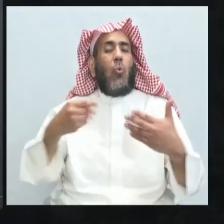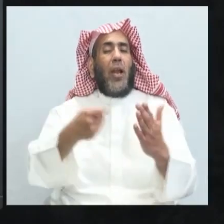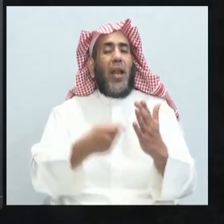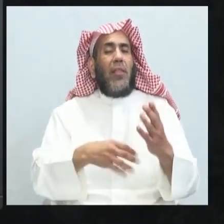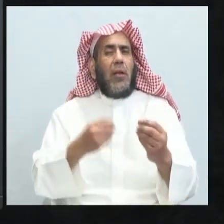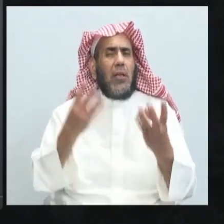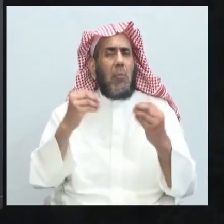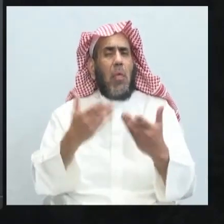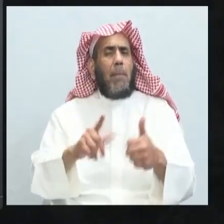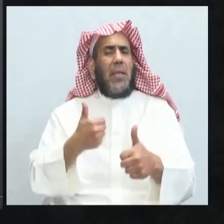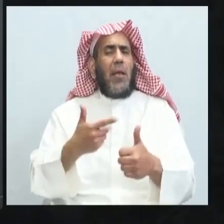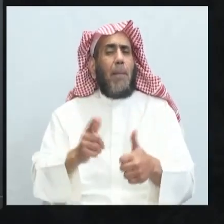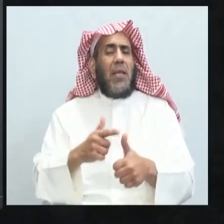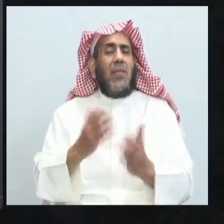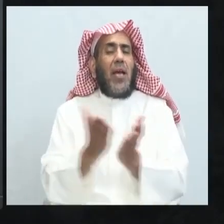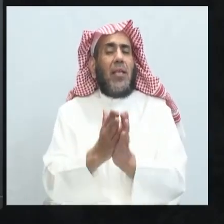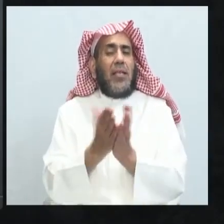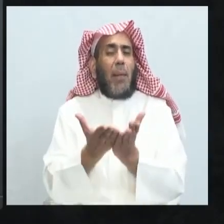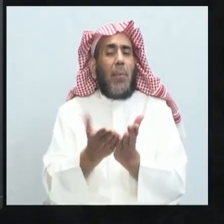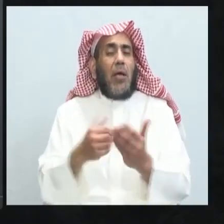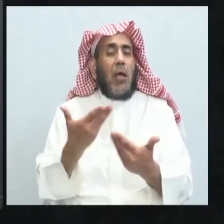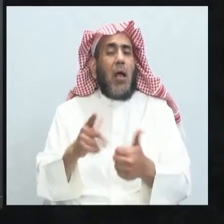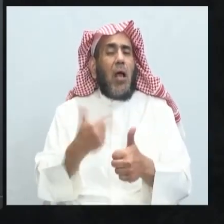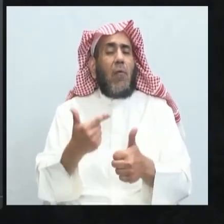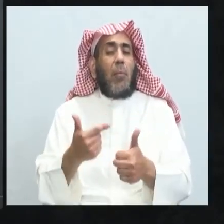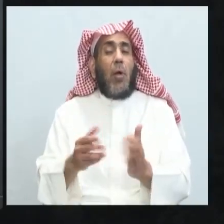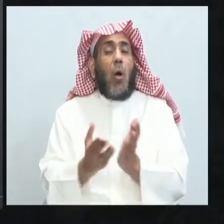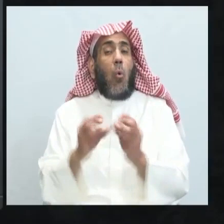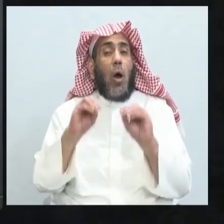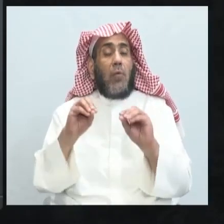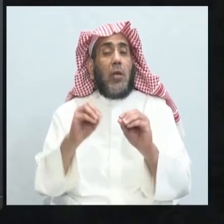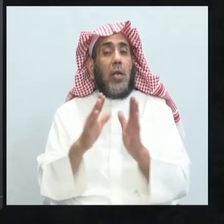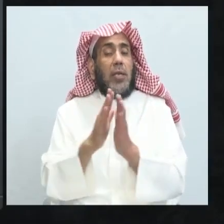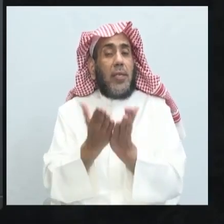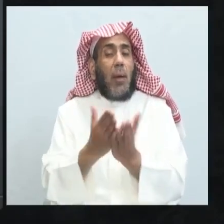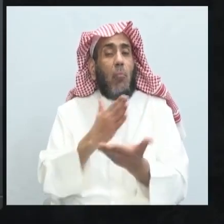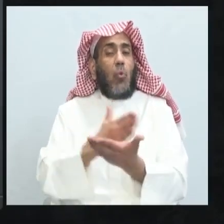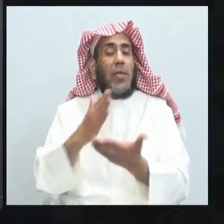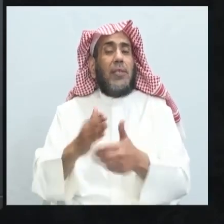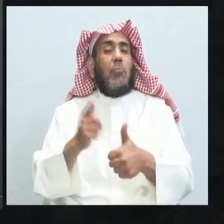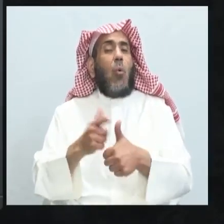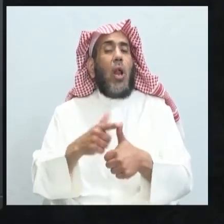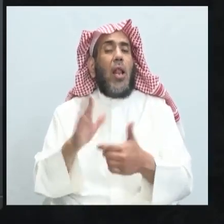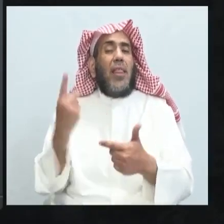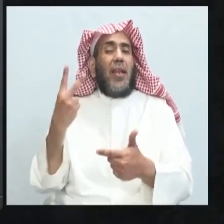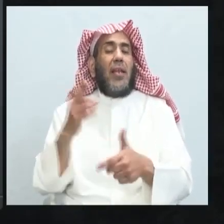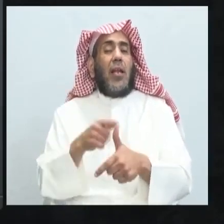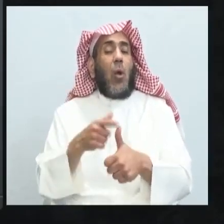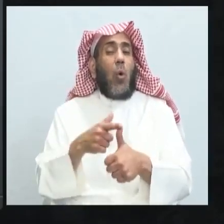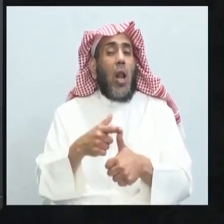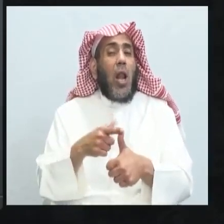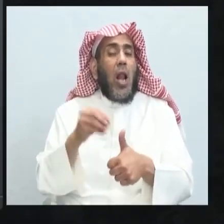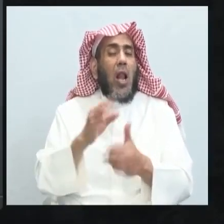نستذكر ما الذي بدانا به في هذا الكتاب او كيف بدا نحن عرفنا ايضا ان الكتاب مقسم الى قسمين القسم الاول منه يتحدث فيه